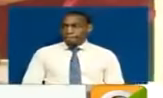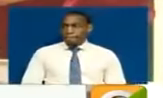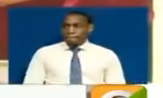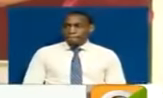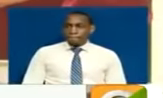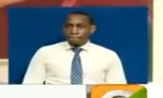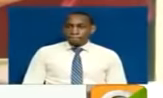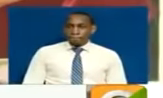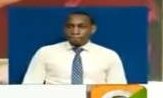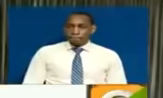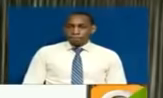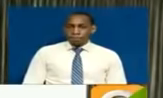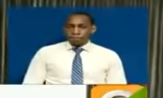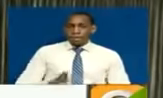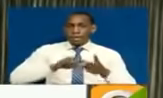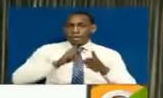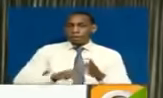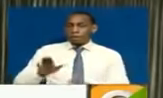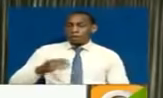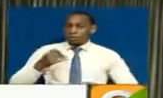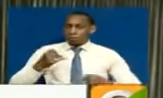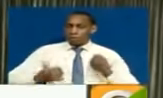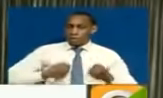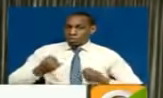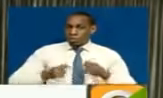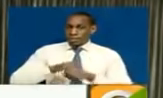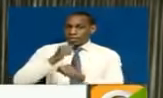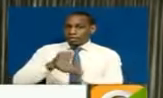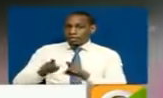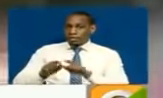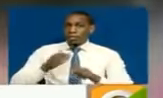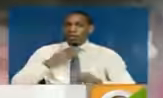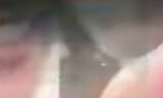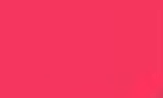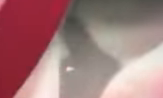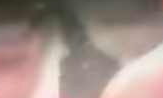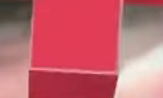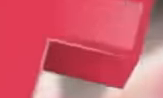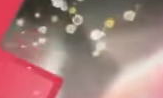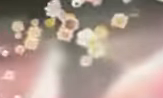Hiyo inamaanisha wanafurahia kazi yao na wanataka kukaa na sisi.